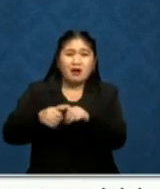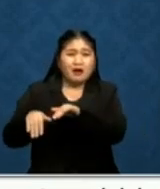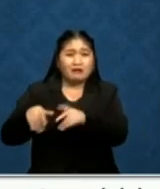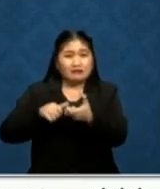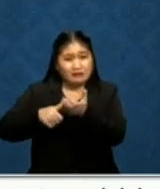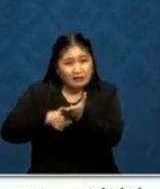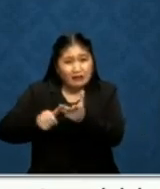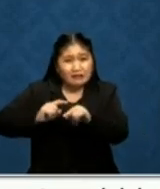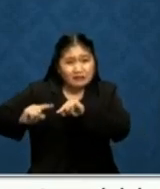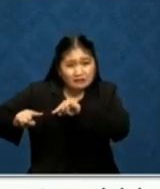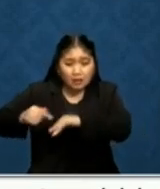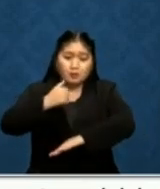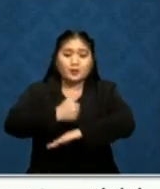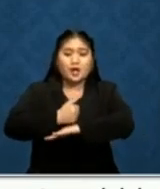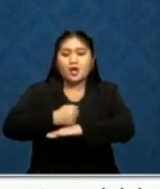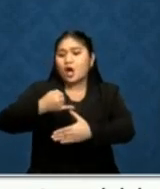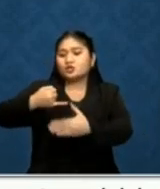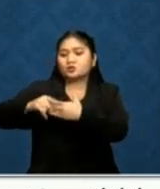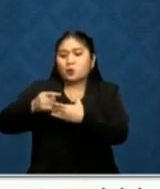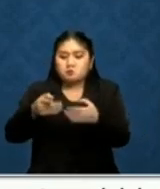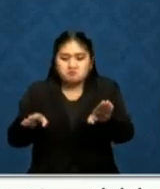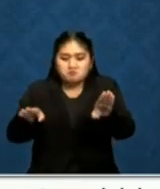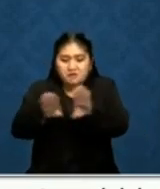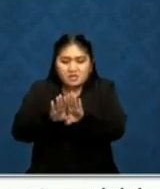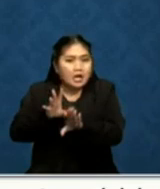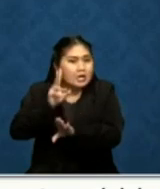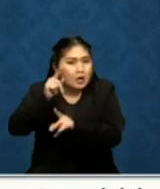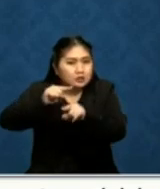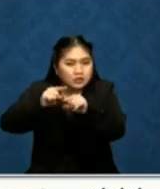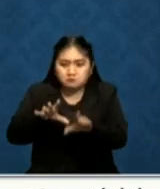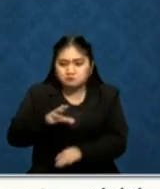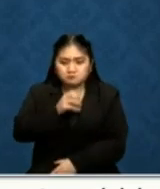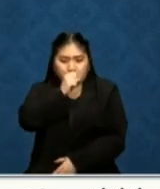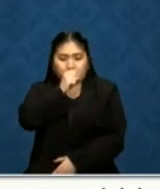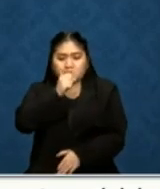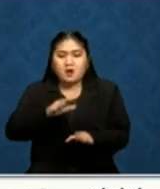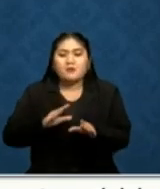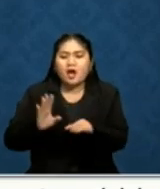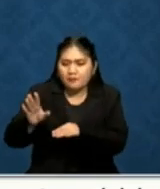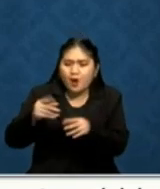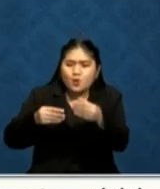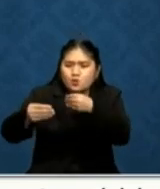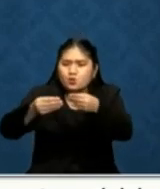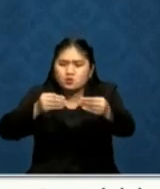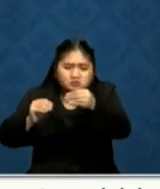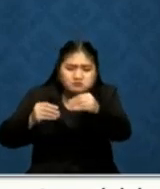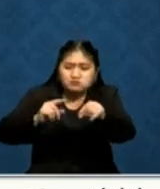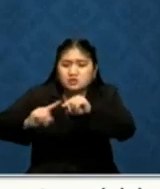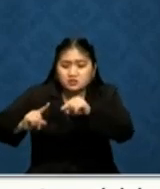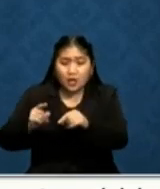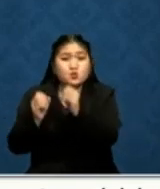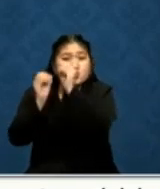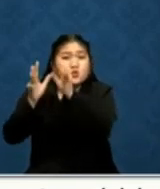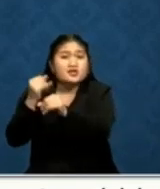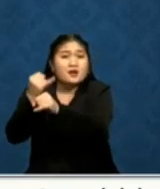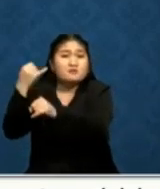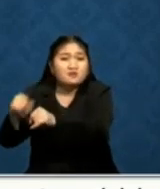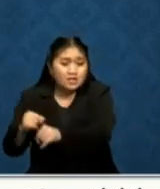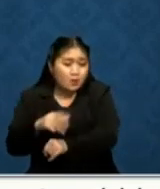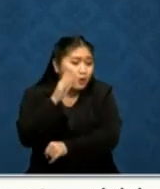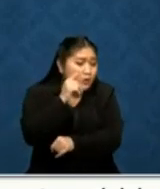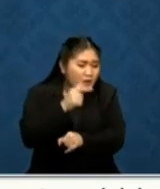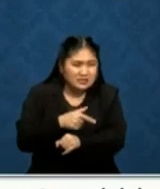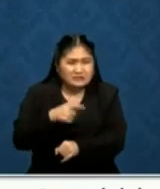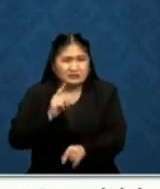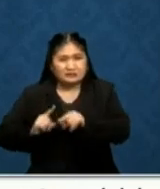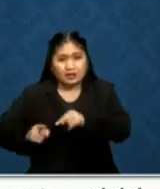เหตุมักจะจบลงด้วยการปิดข่าวหรือเกลี้ยเสียกันประนีประนอมกันระหว่างครูที่ทำผิดกับผู้ปกครองหรือที่เลว